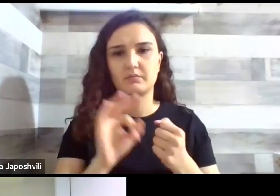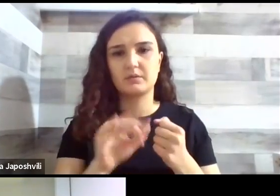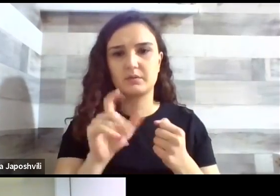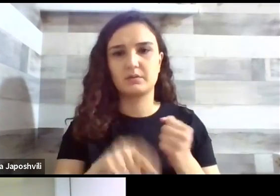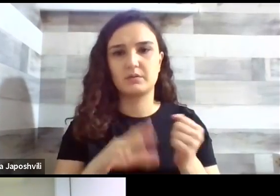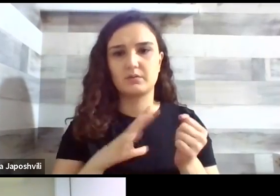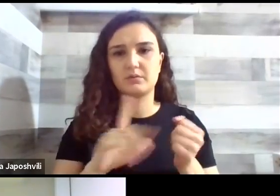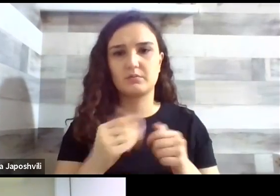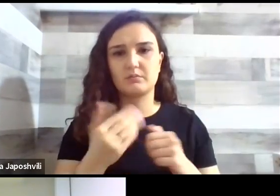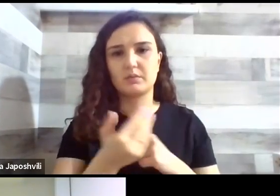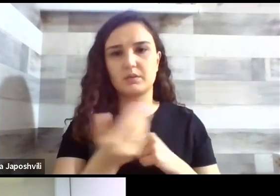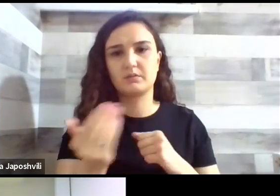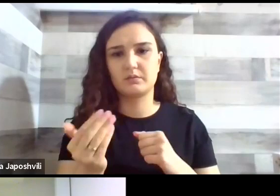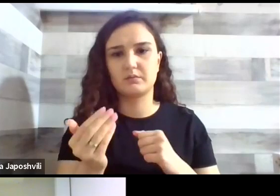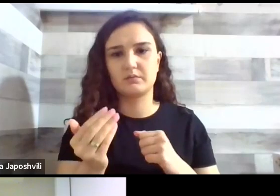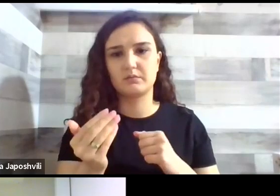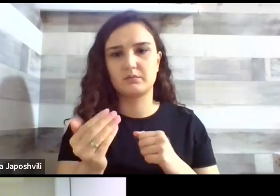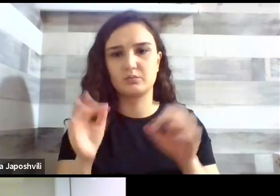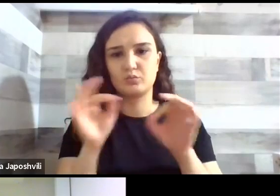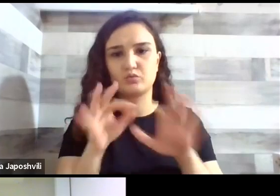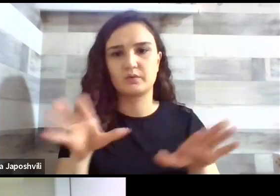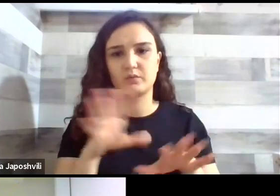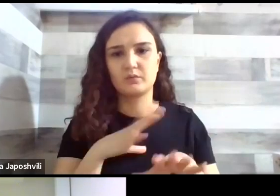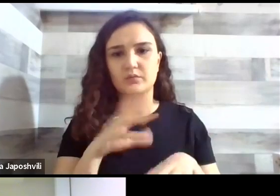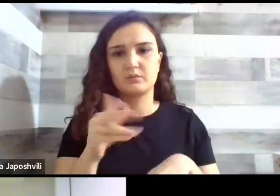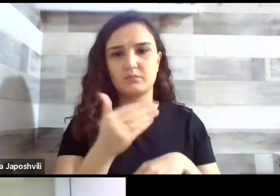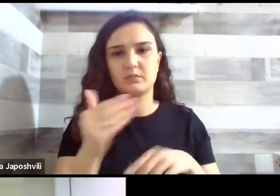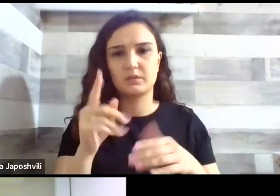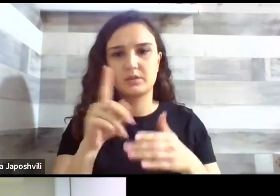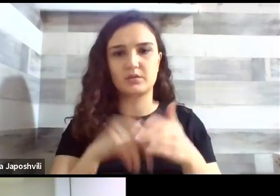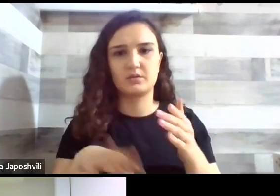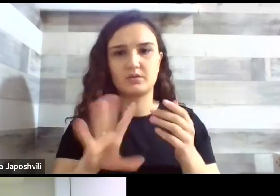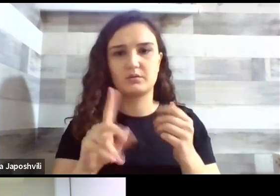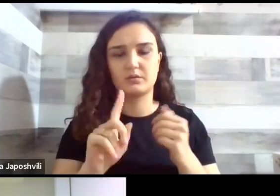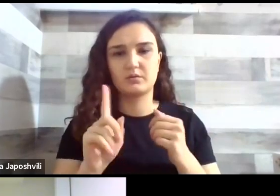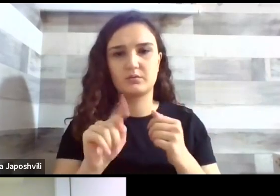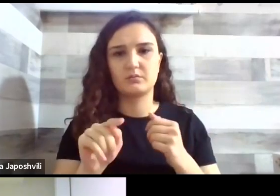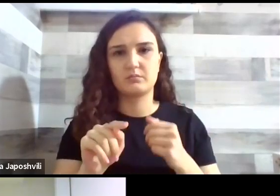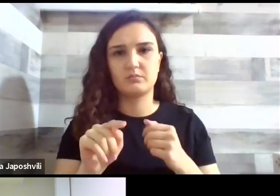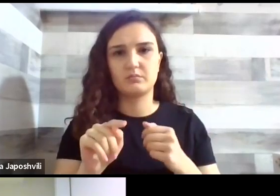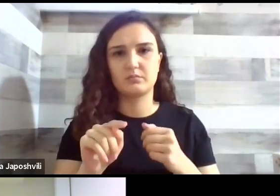რომ მათთვის უჩვეულო იყო და მათ არ ჯეროდათ, რომ